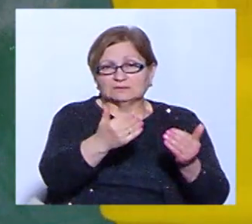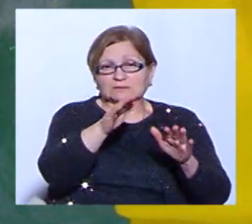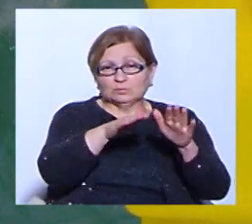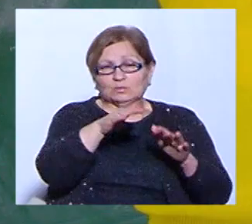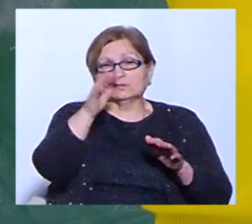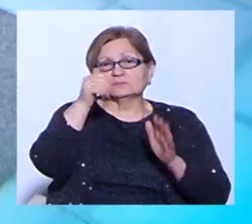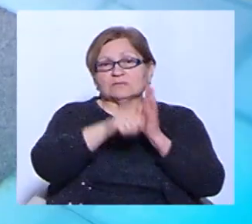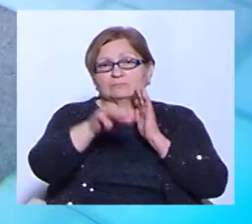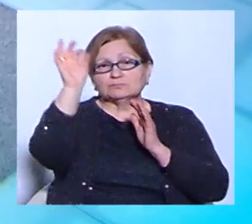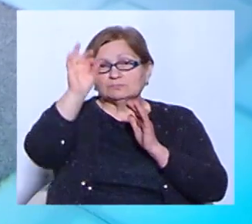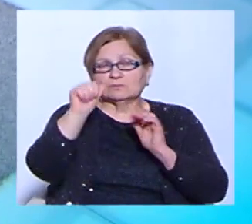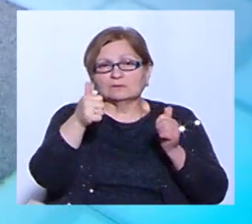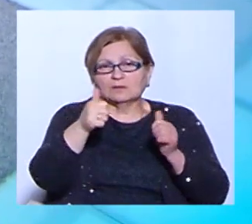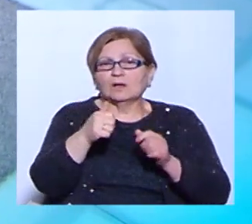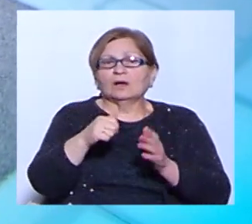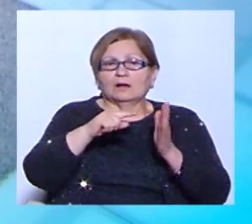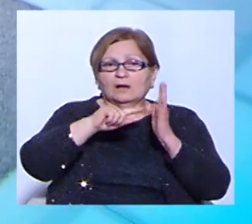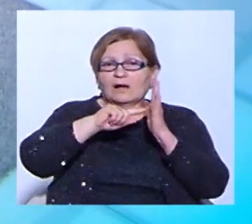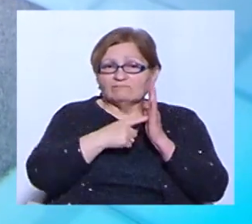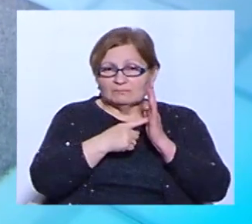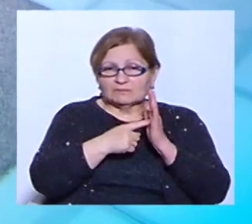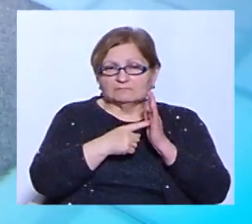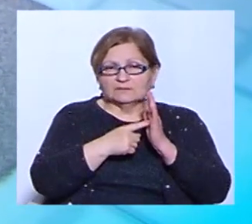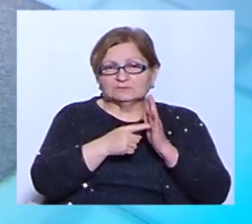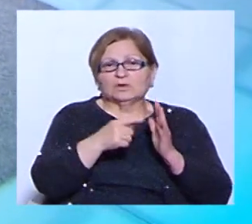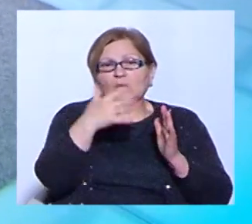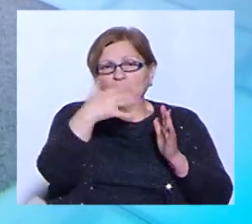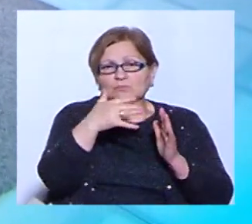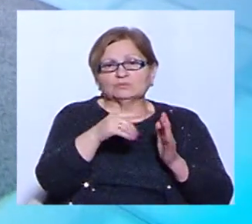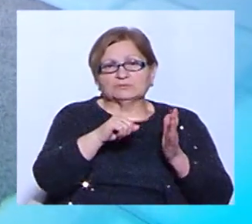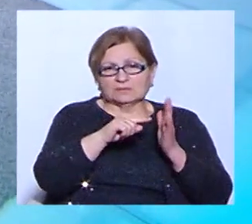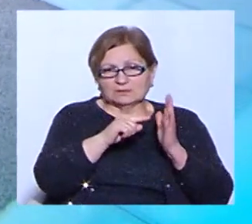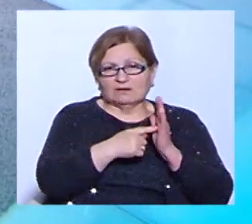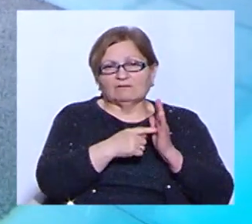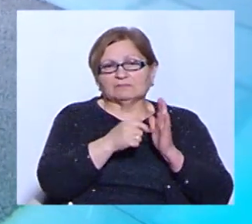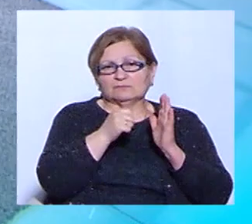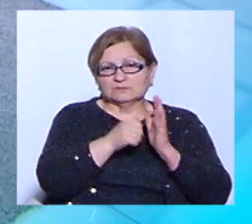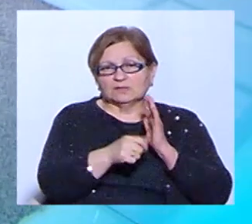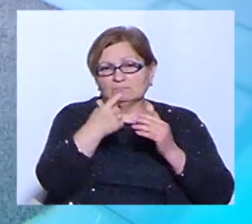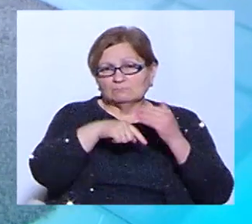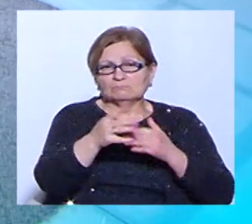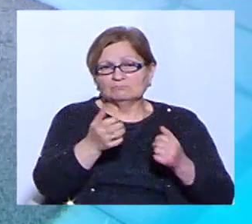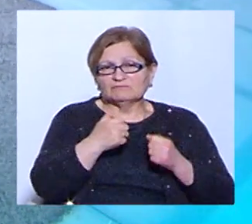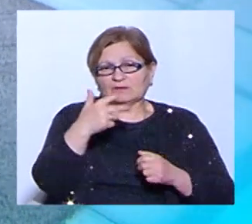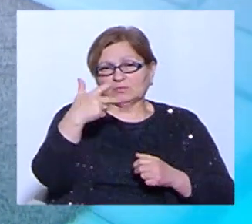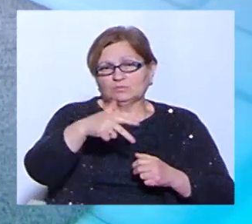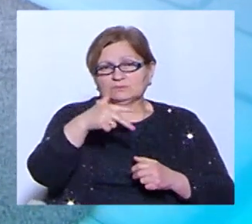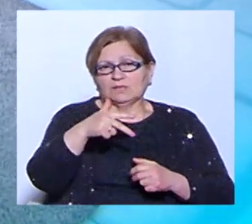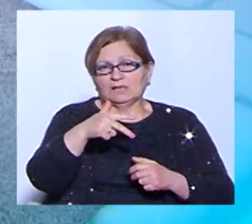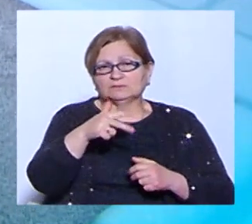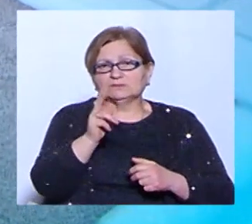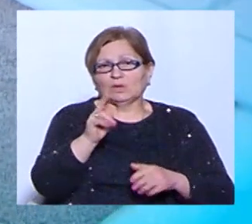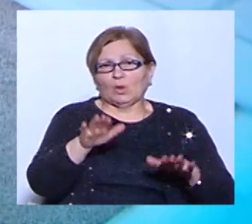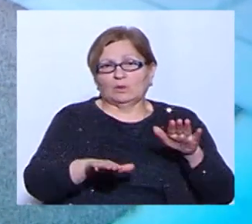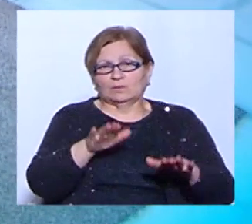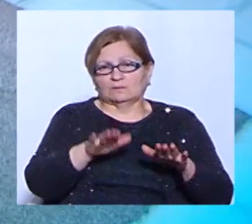უნდა გავამრავლოთ 60 მეასედზე. მივიღეთ ამ შემთხვევაში 30 კილოგრამი. ახლა რა იქნება ჩვენ თუ ჩავწეროთ